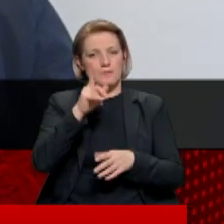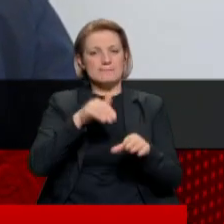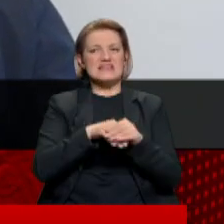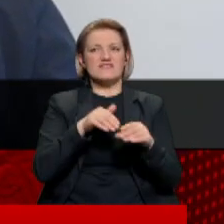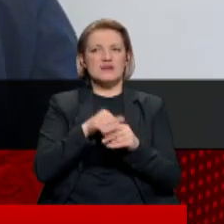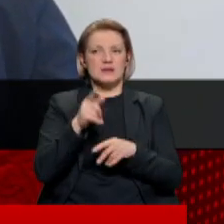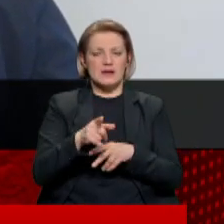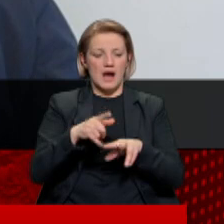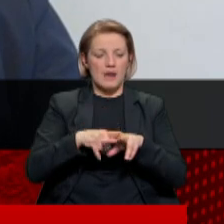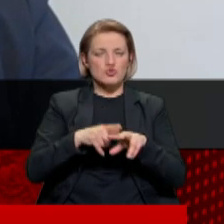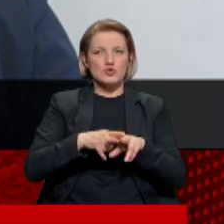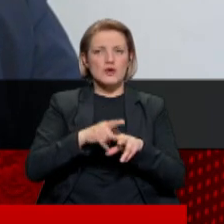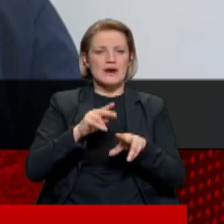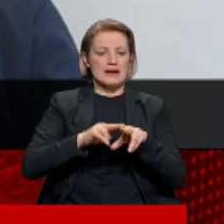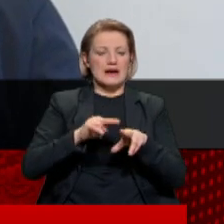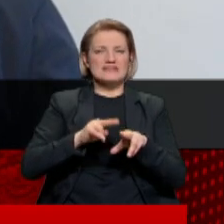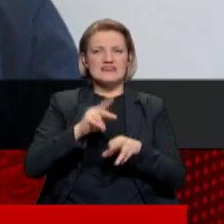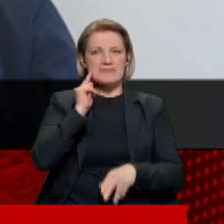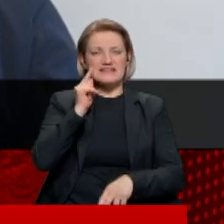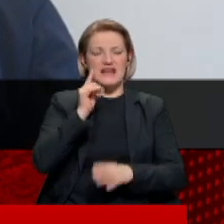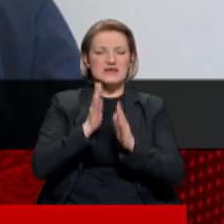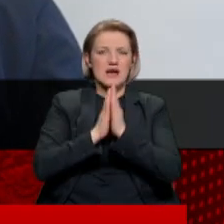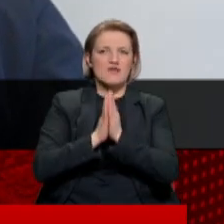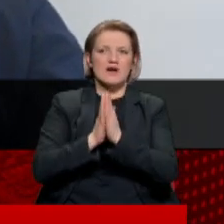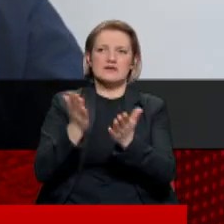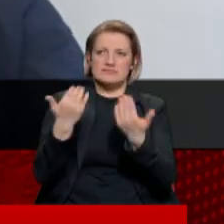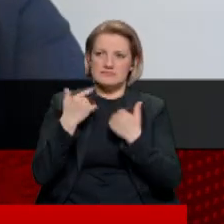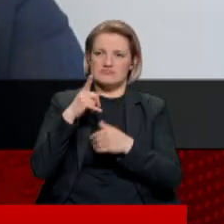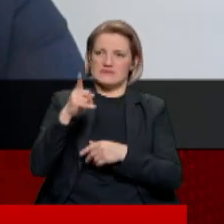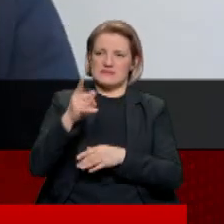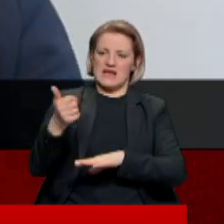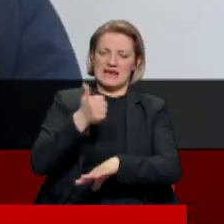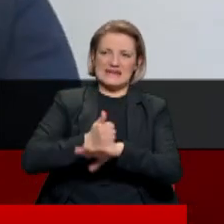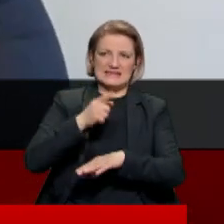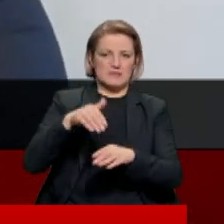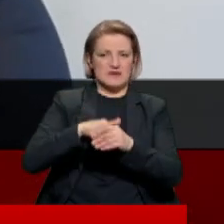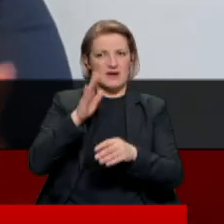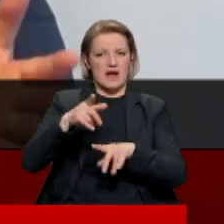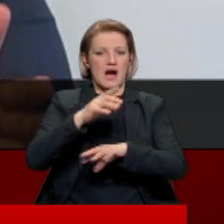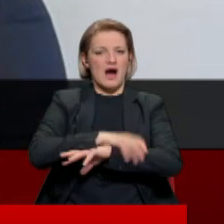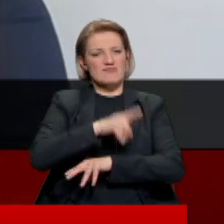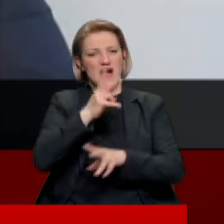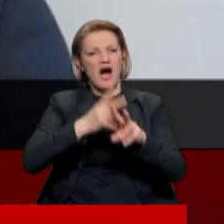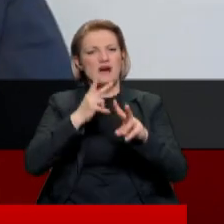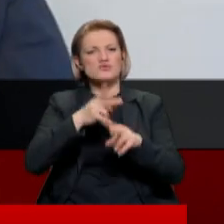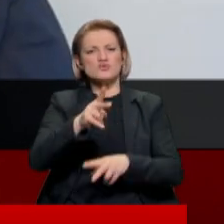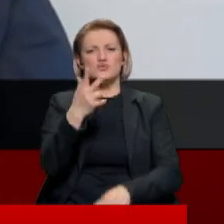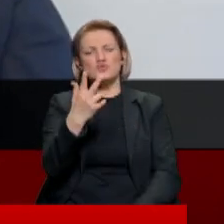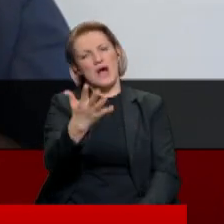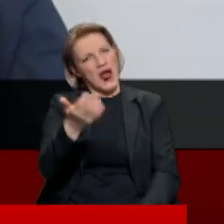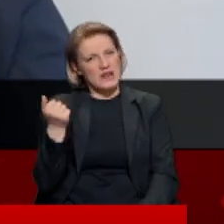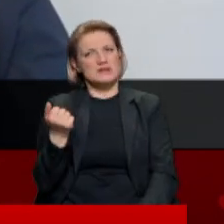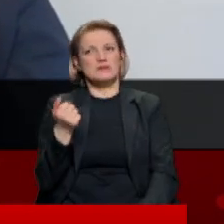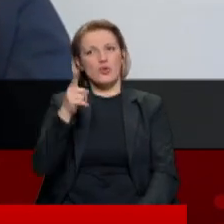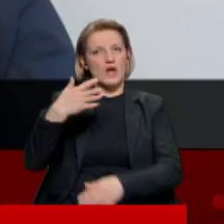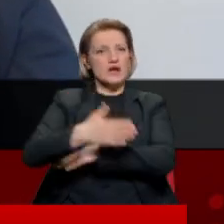Milletvekili Abdülkadir Bey'den de ben yalvar yakar istiyorum bazen. Ya diyorum sen iktidar milletvekilisin, AFAD'dan şu acil şu üç taneyi al.